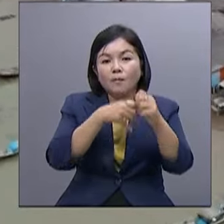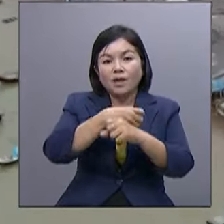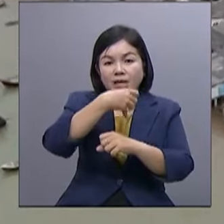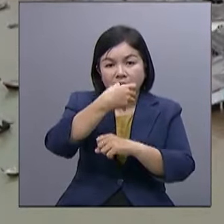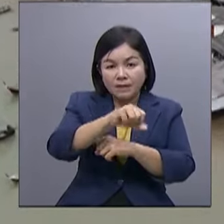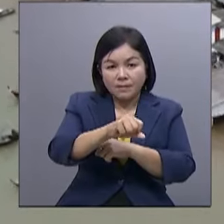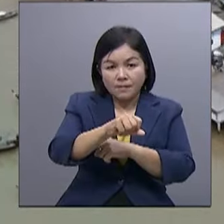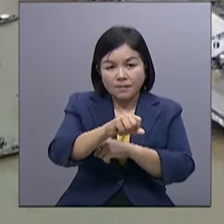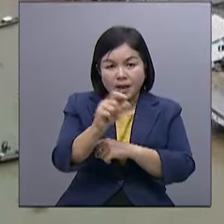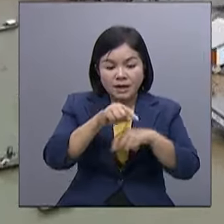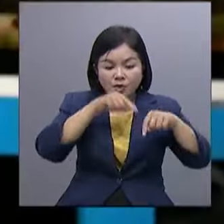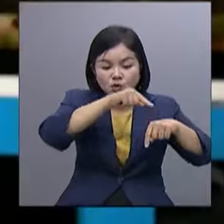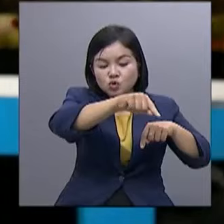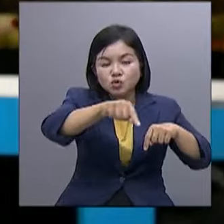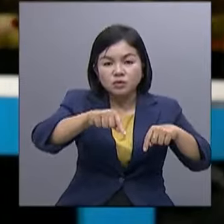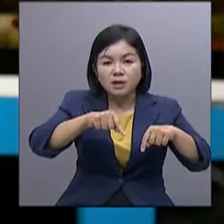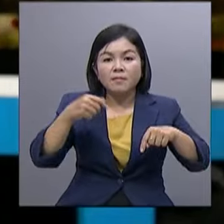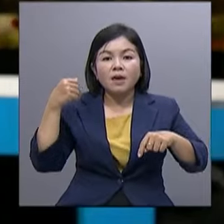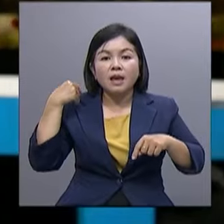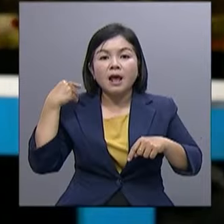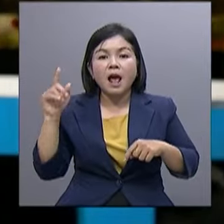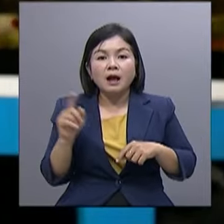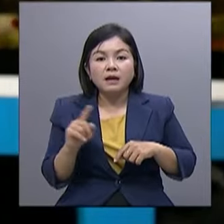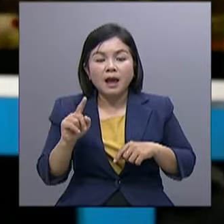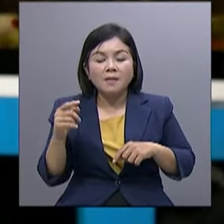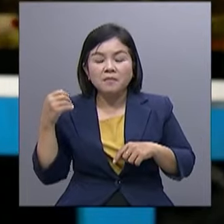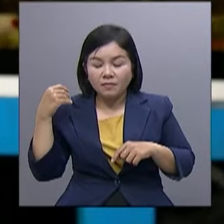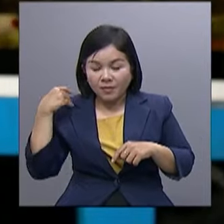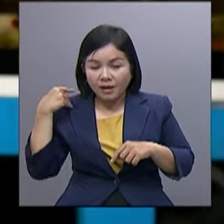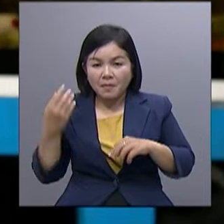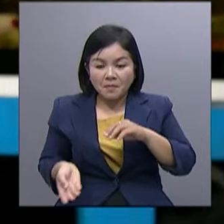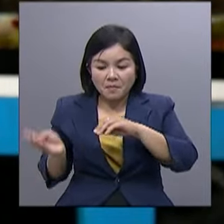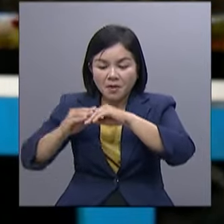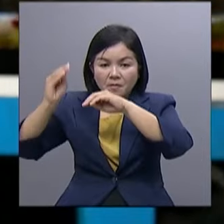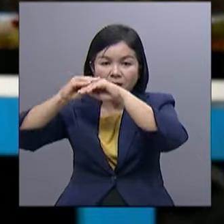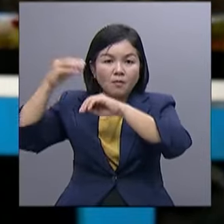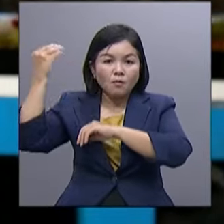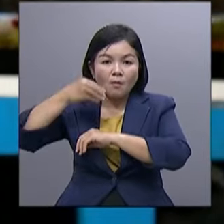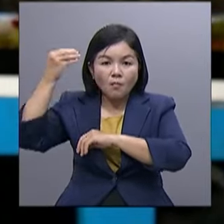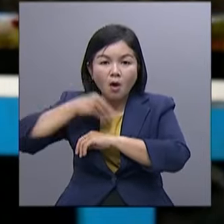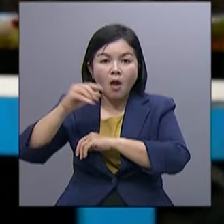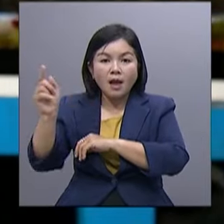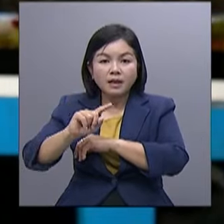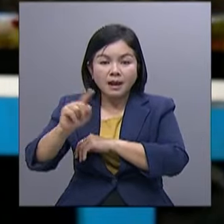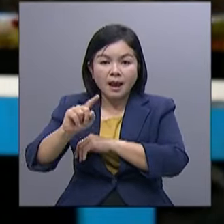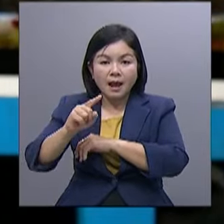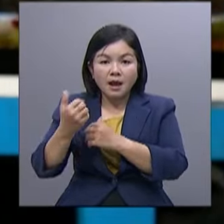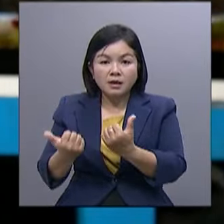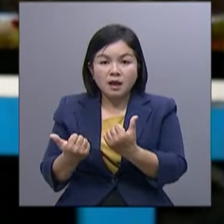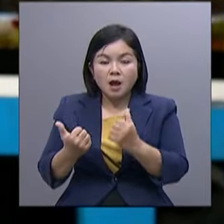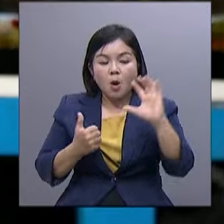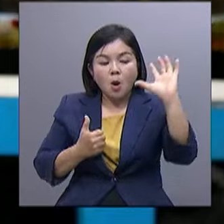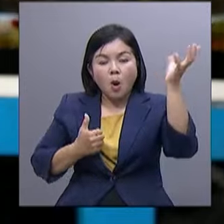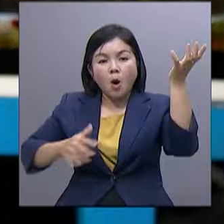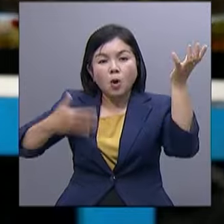แต่มันเกิดขึ้นเฉพาะจุดนะครับขณะที่สาเหตุอีกอันนึงซึ่งเพิ่มขึ้นอย่างรวดเร็วนะครับก็คือเรื่องของโรคร้อน